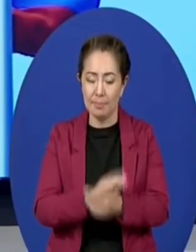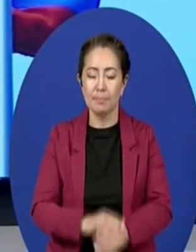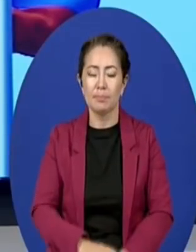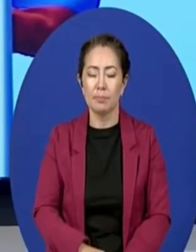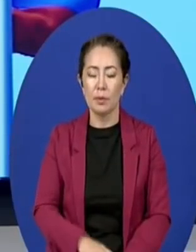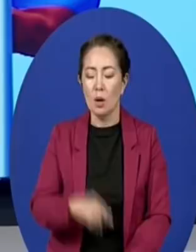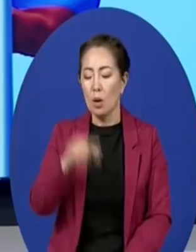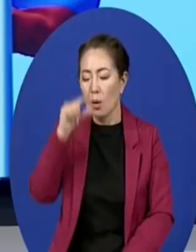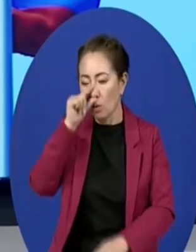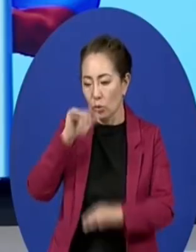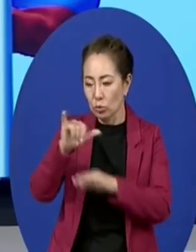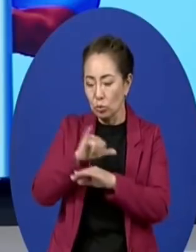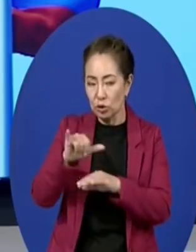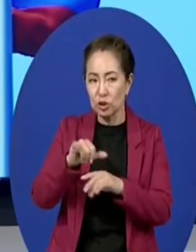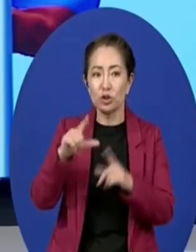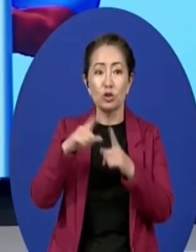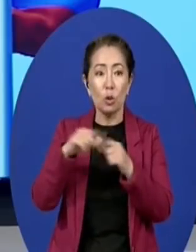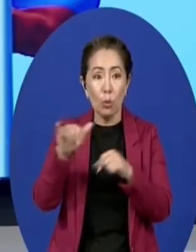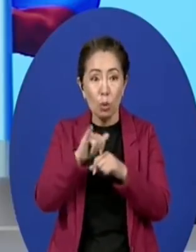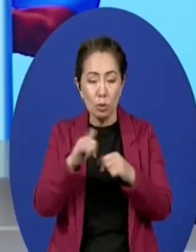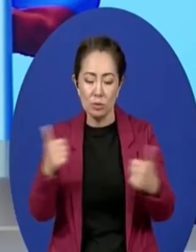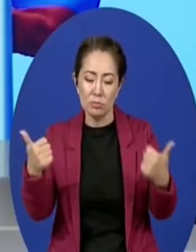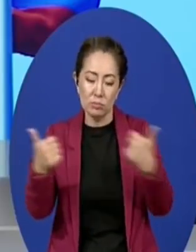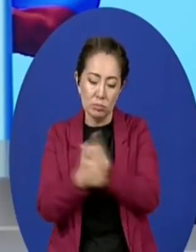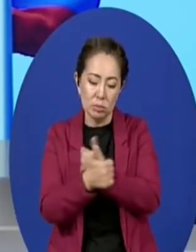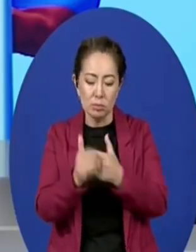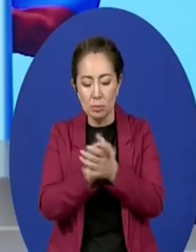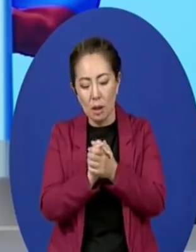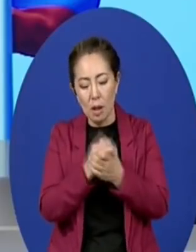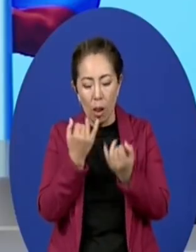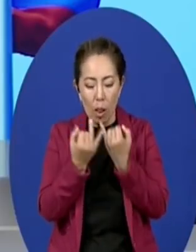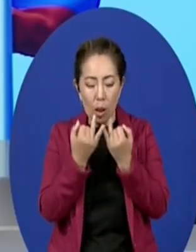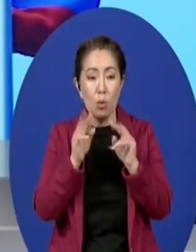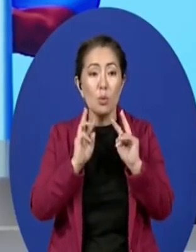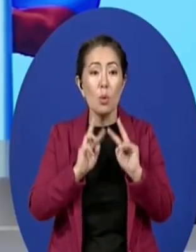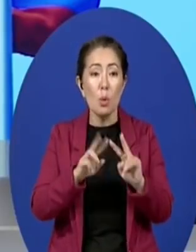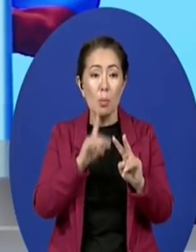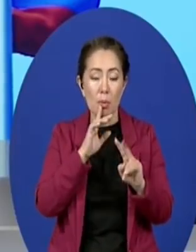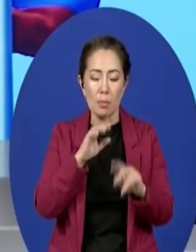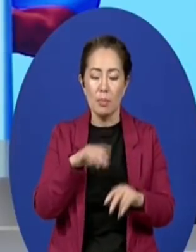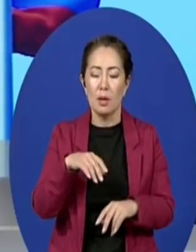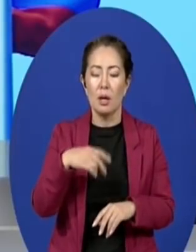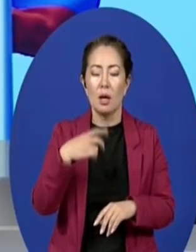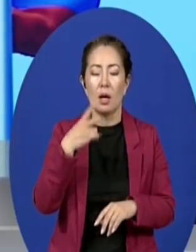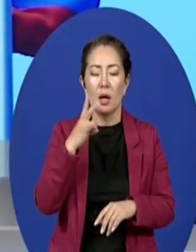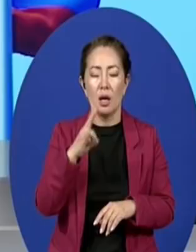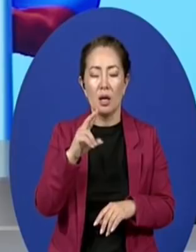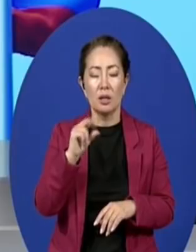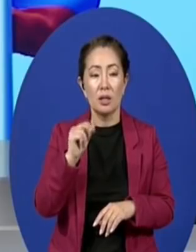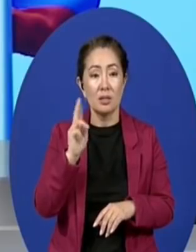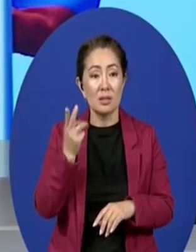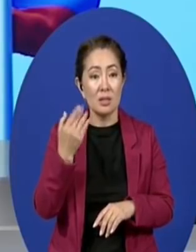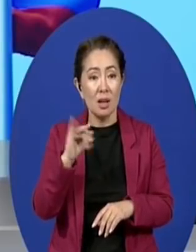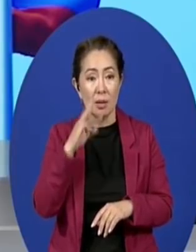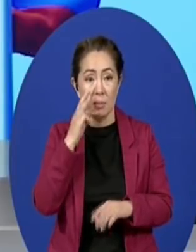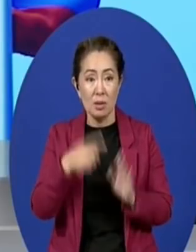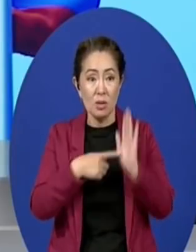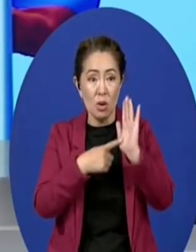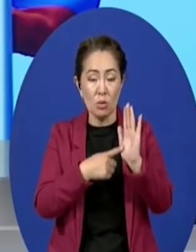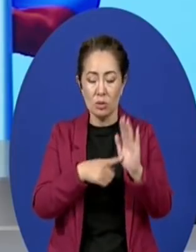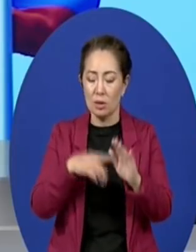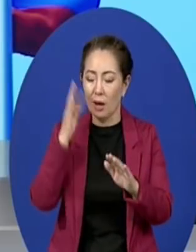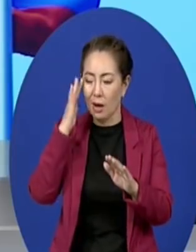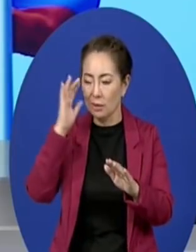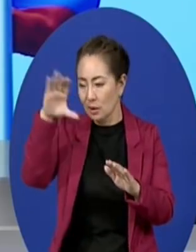Орос улбааны улс Япон улсууд энхи яриа хэлэлцээгээ цаашд үргэлжлүүлнэ гэдгийг NHK агентлаг дамжуулсан байна. Дээрх хоёр орны гадаад